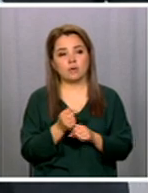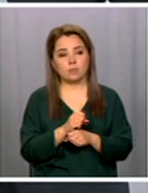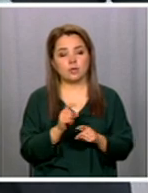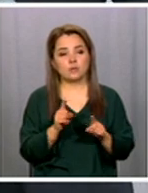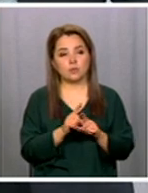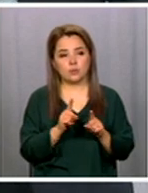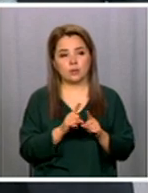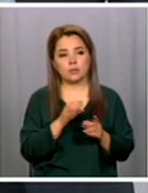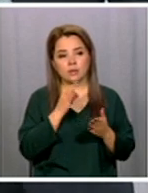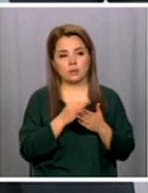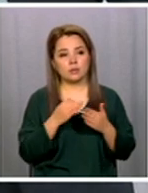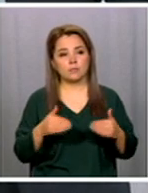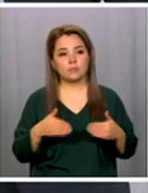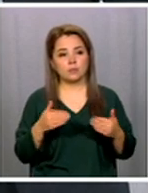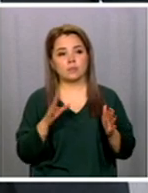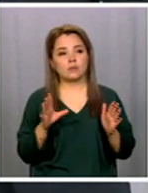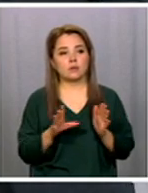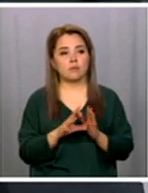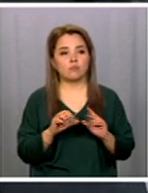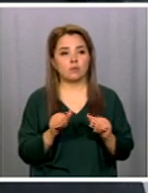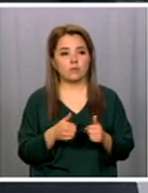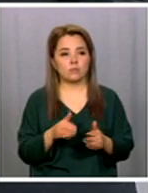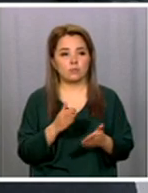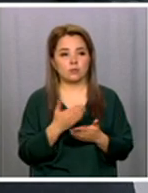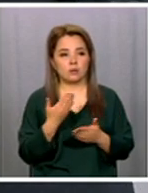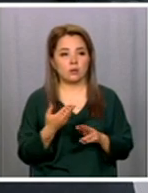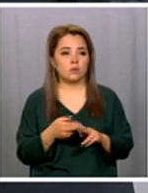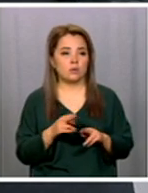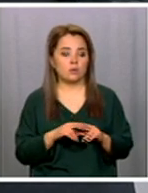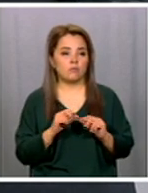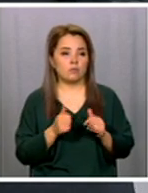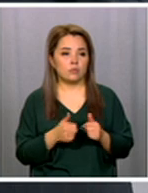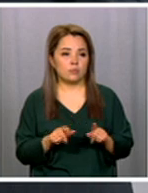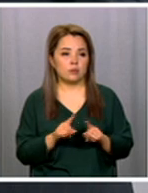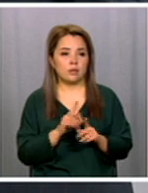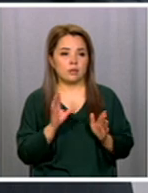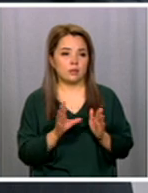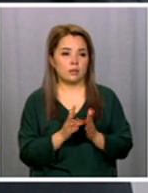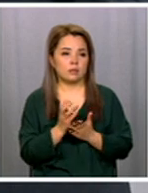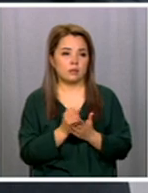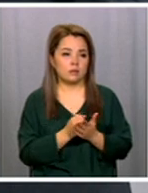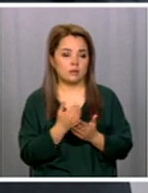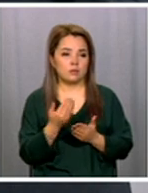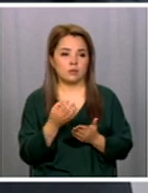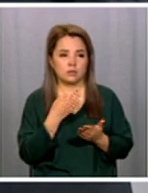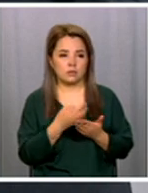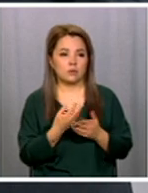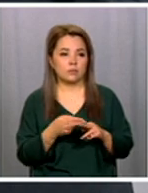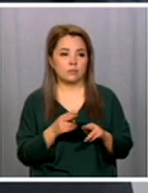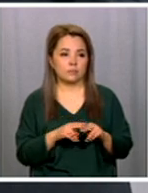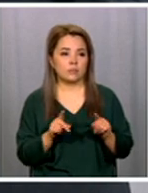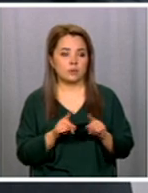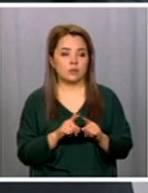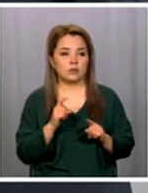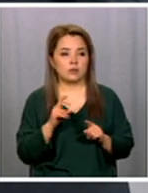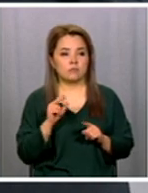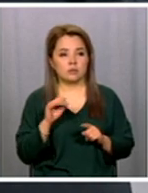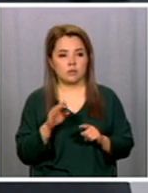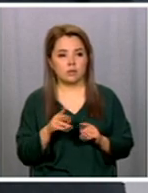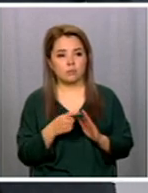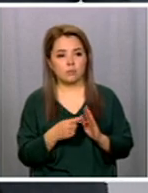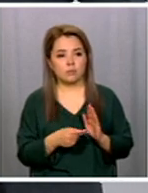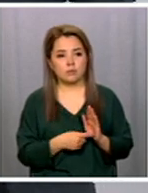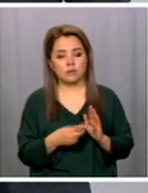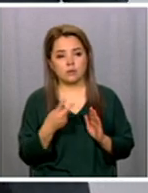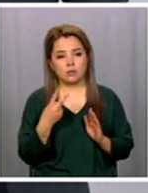серпілер үшін потенциалдық энергияның формуласы. Бұл формула потенциалдық энергия тең болады kx квадрат бөлу